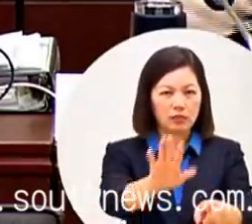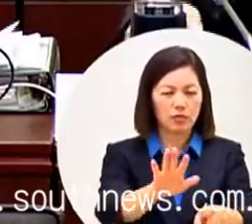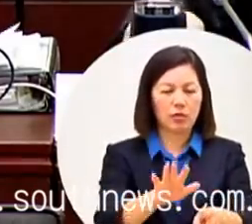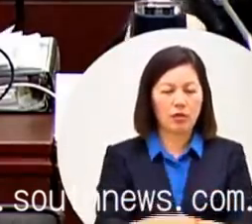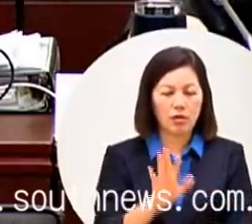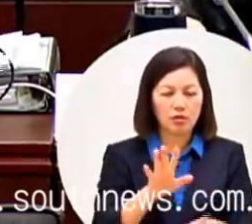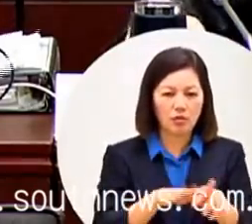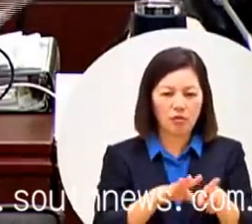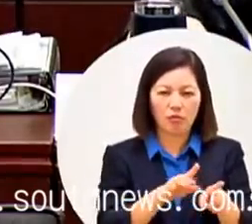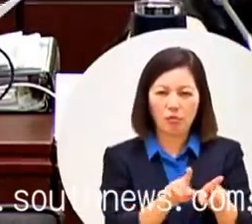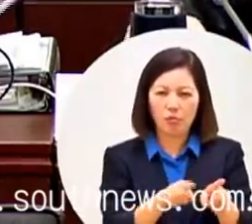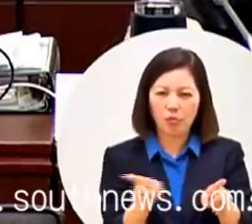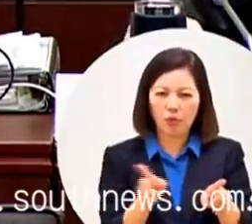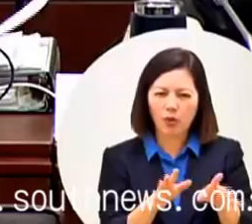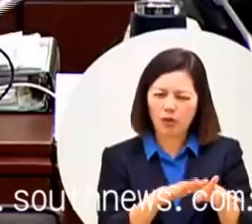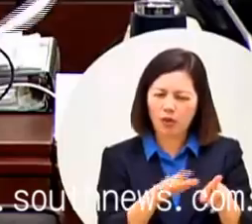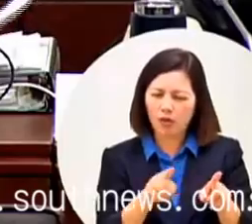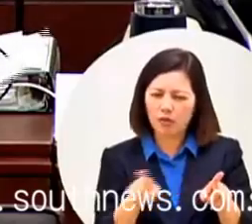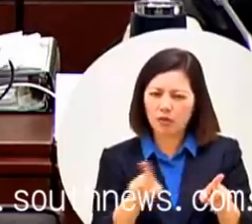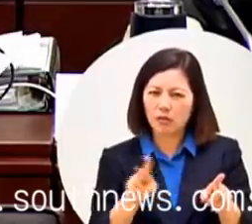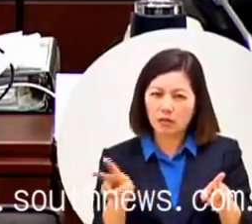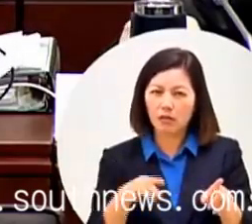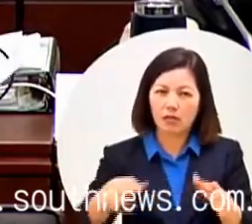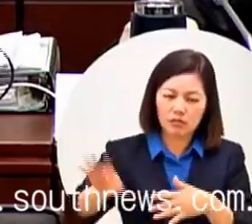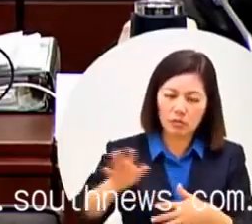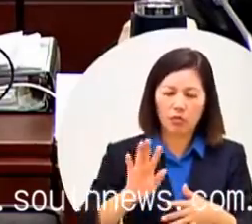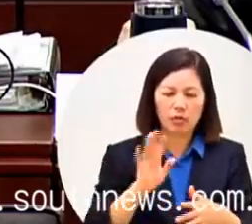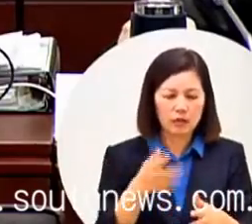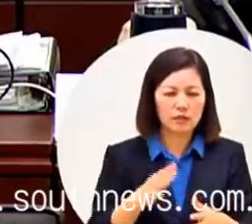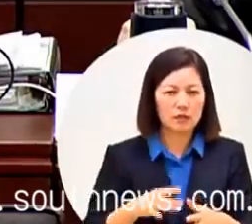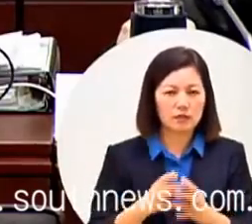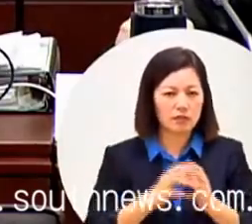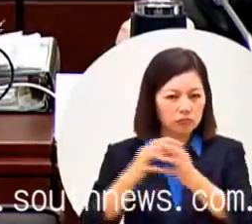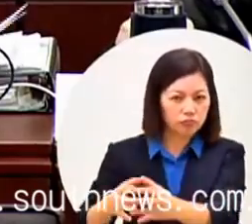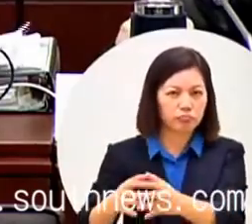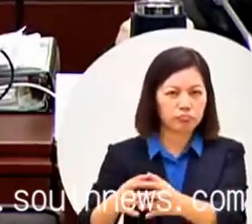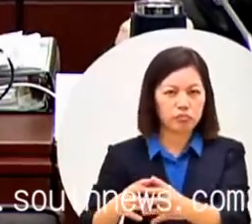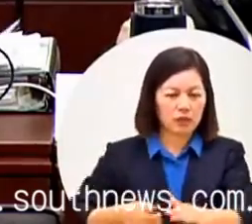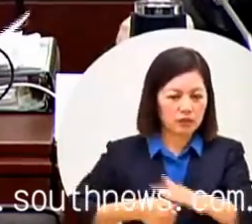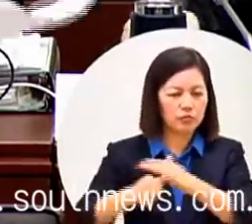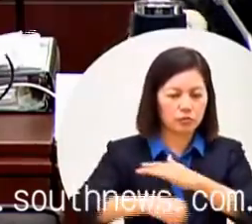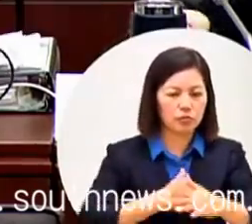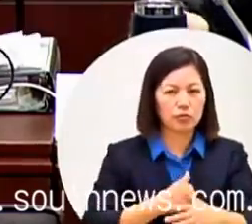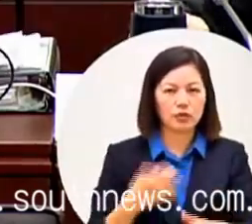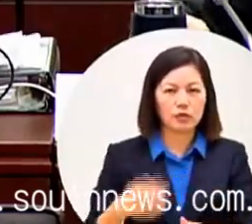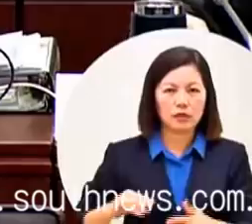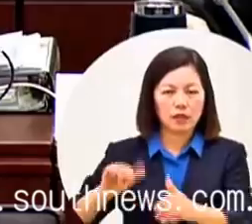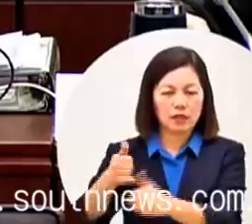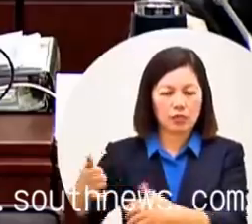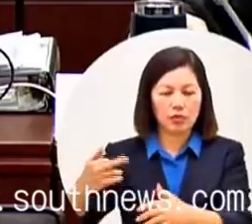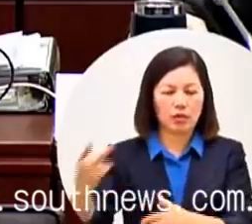情离开，我不知道，但是基本上全部是团进团出，还有其他的议员也坐飞机飞过来加入我